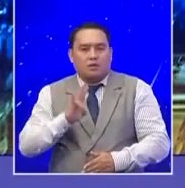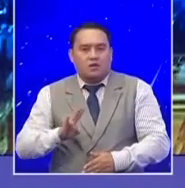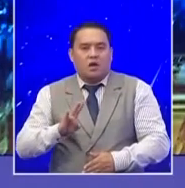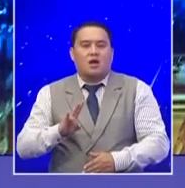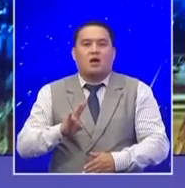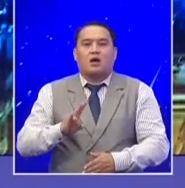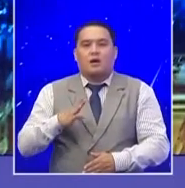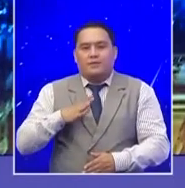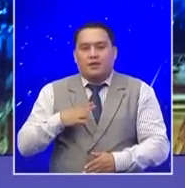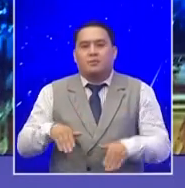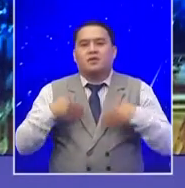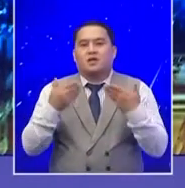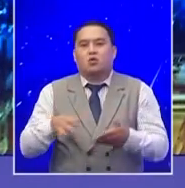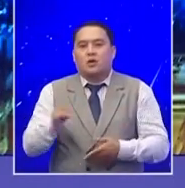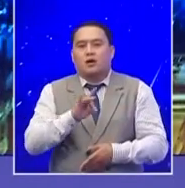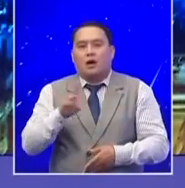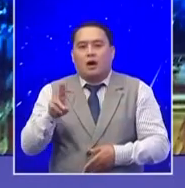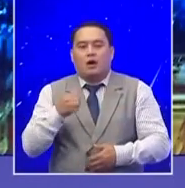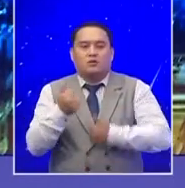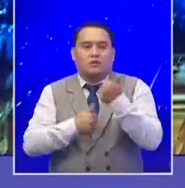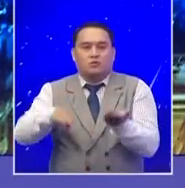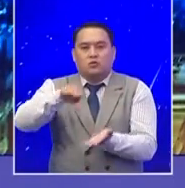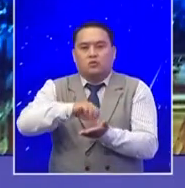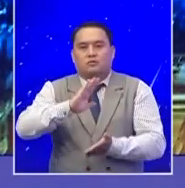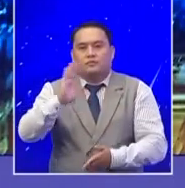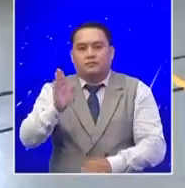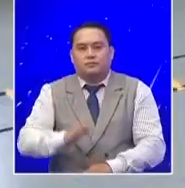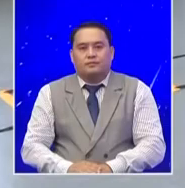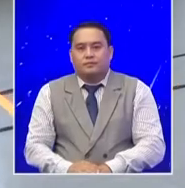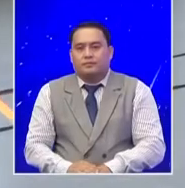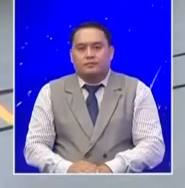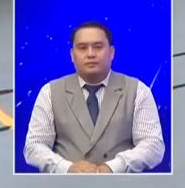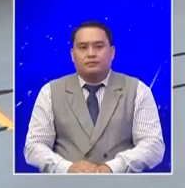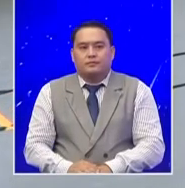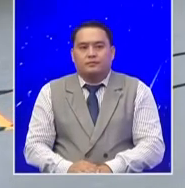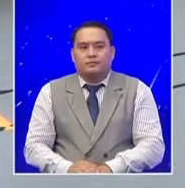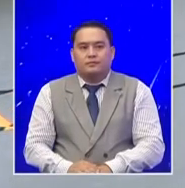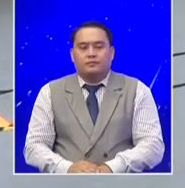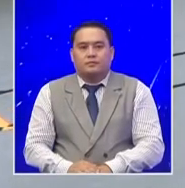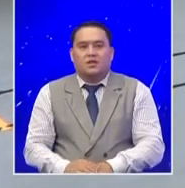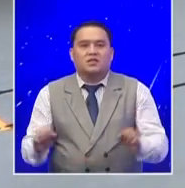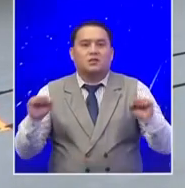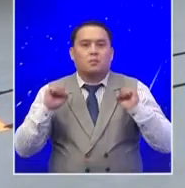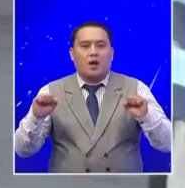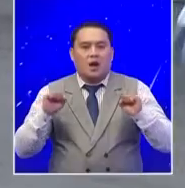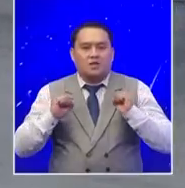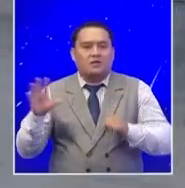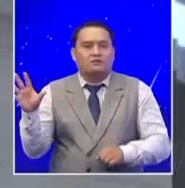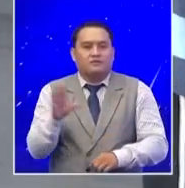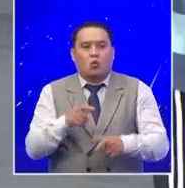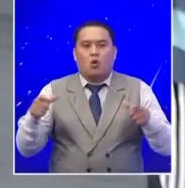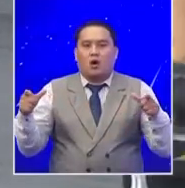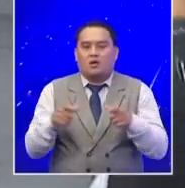воспитанники ОСШИКОР представят область на республиканском первенстве. Акбар Бисарев, воспитанник спортивной школы, практически все время